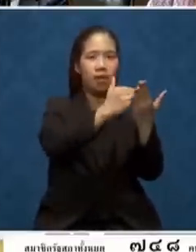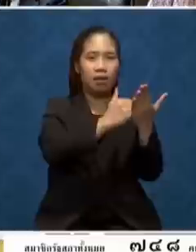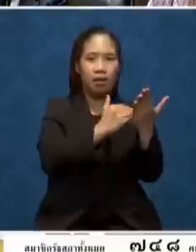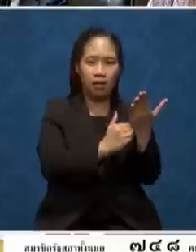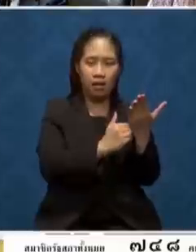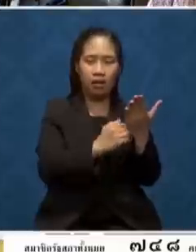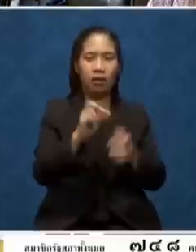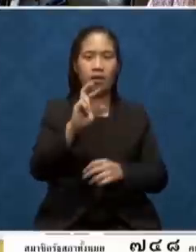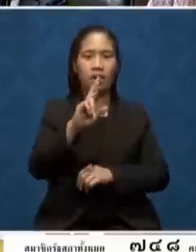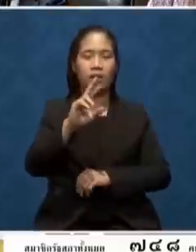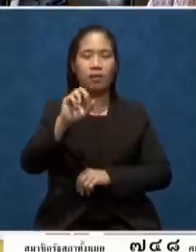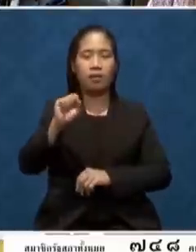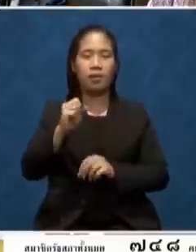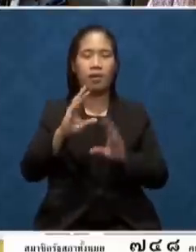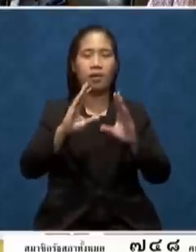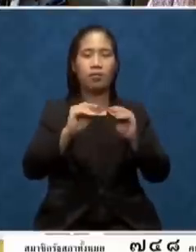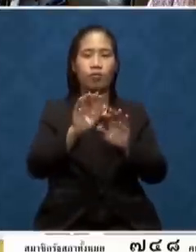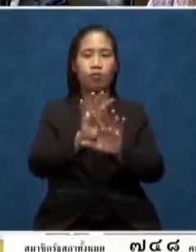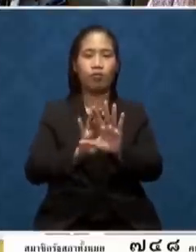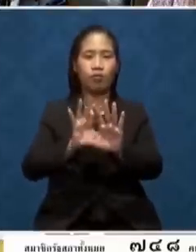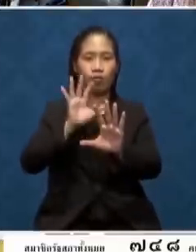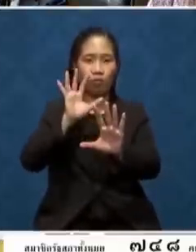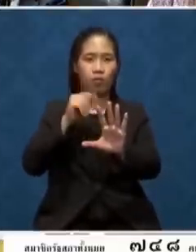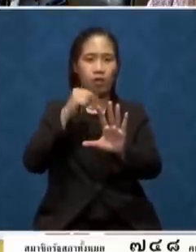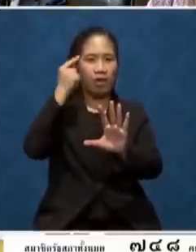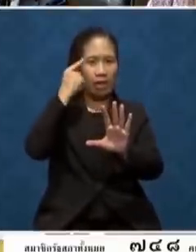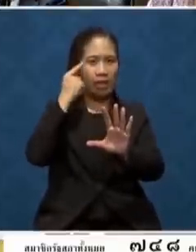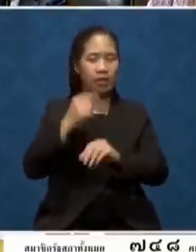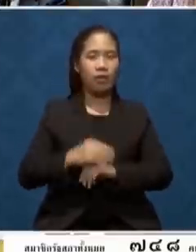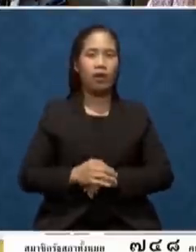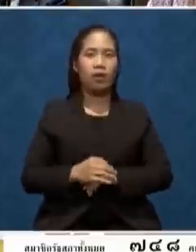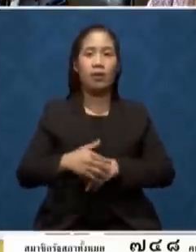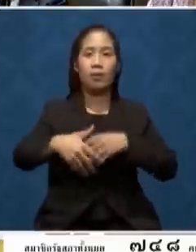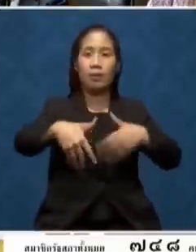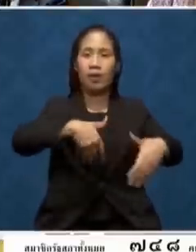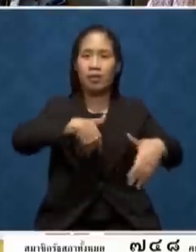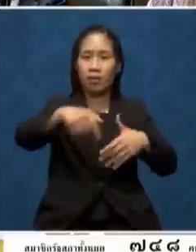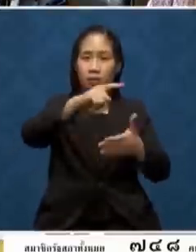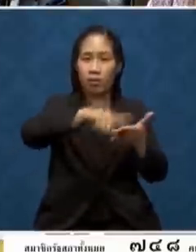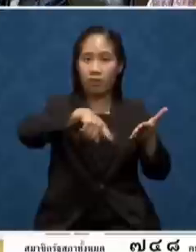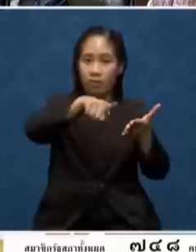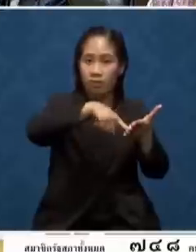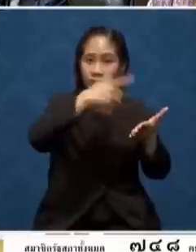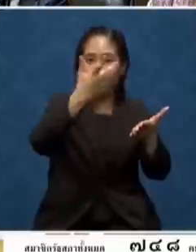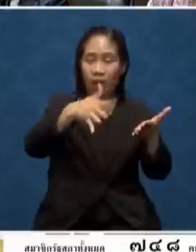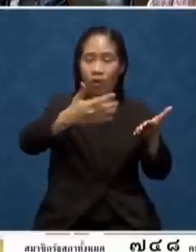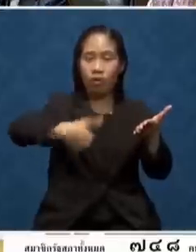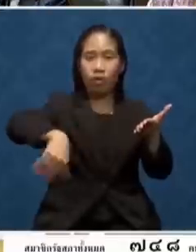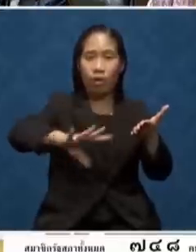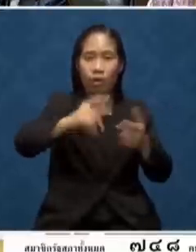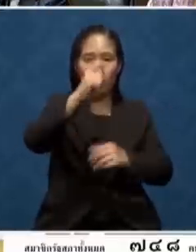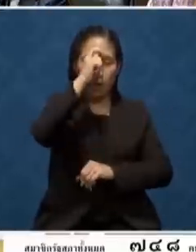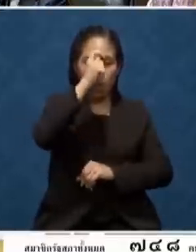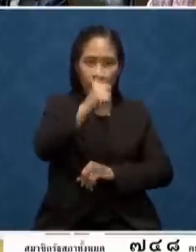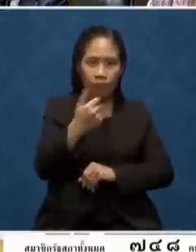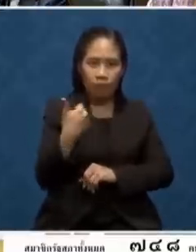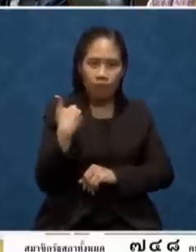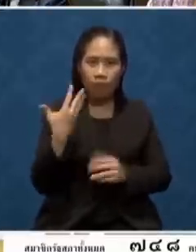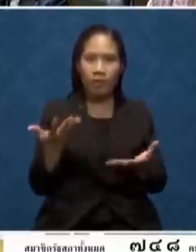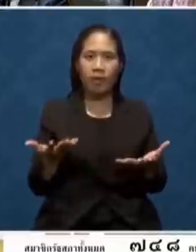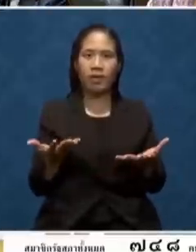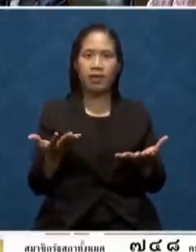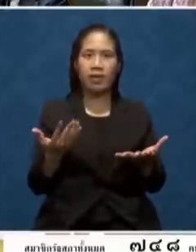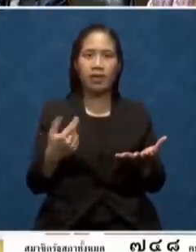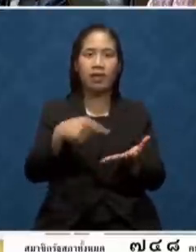รัฐสภาจะเคารพเจตจำนงของประชาชนที่แสดงออกในการเลือกตั้ง